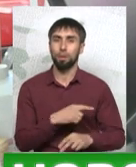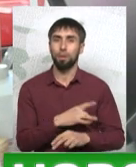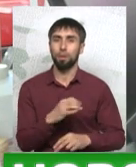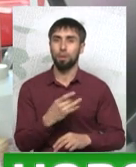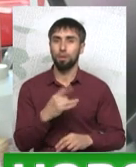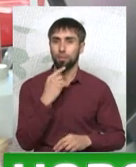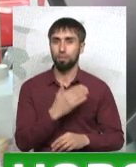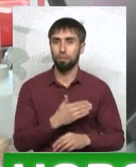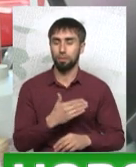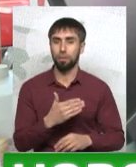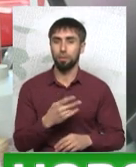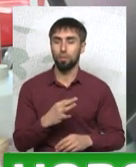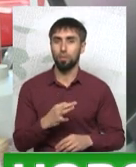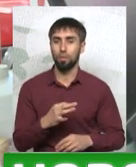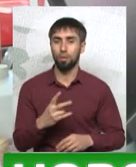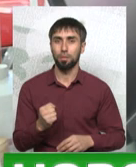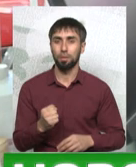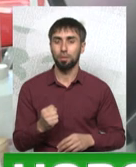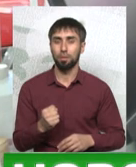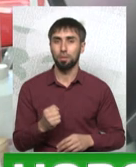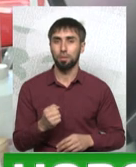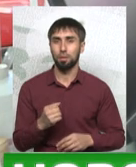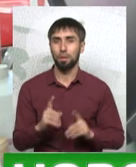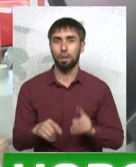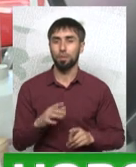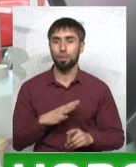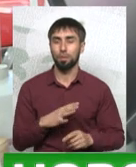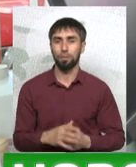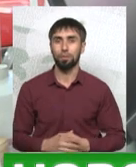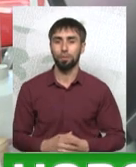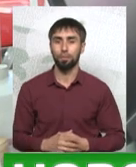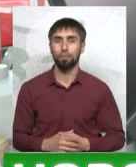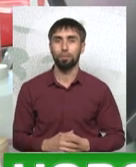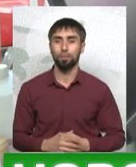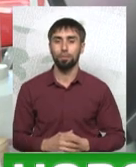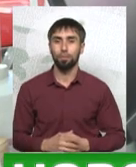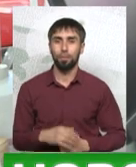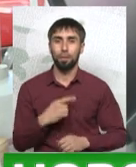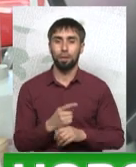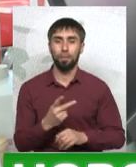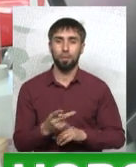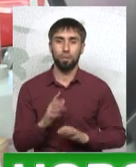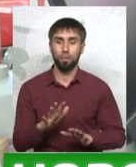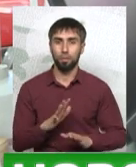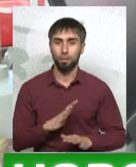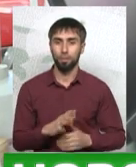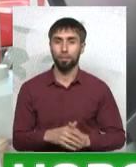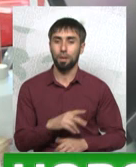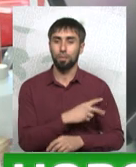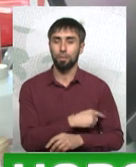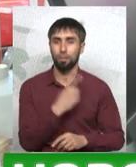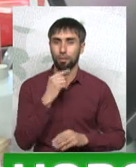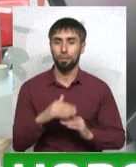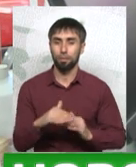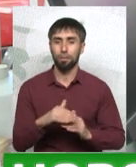реакция, но она практически не встречается. Один или два раза на моей практике. Местное это